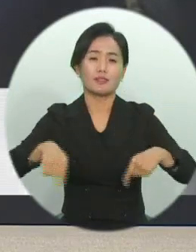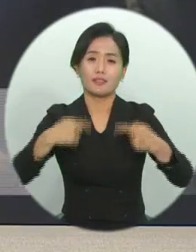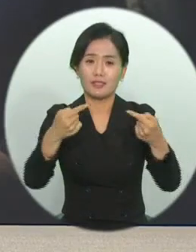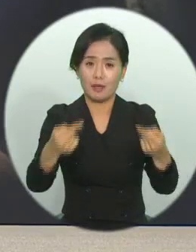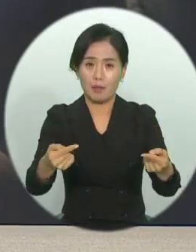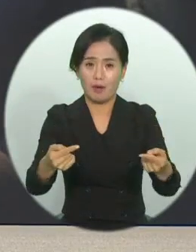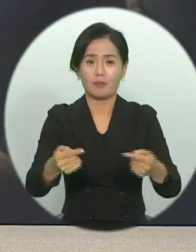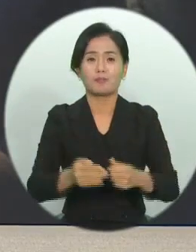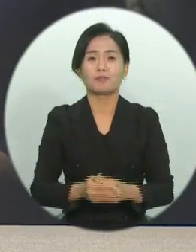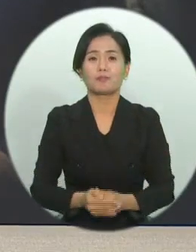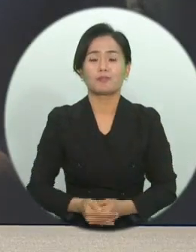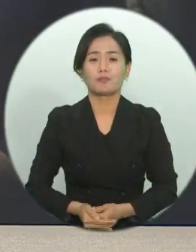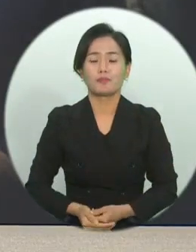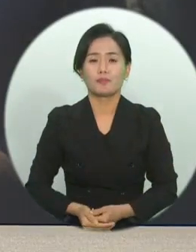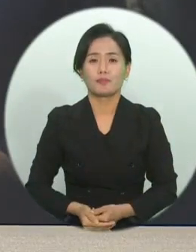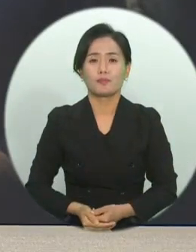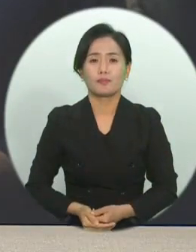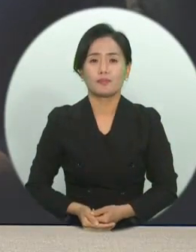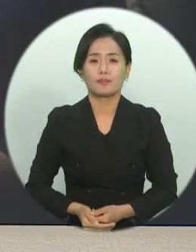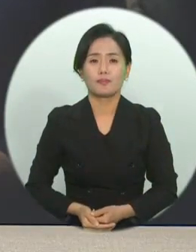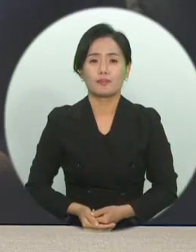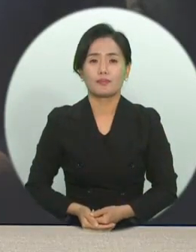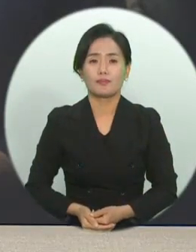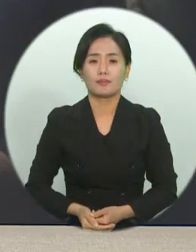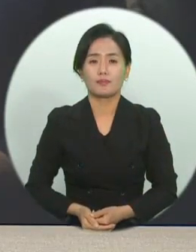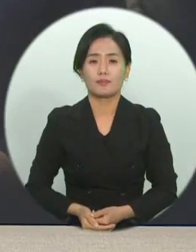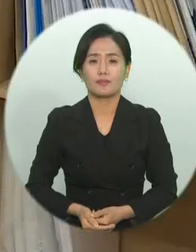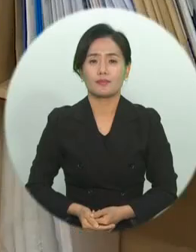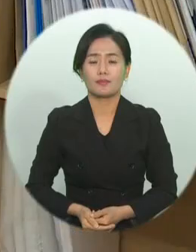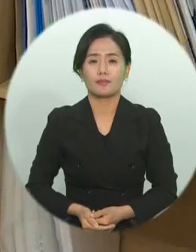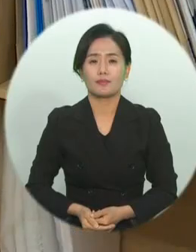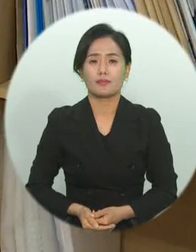했습니다. 박종우 기자가 취재했습니다.